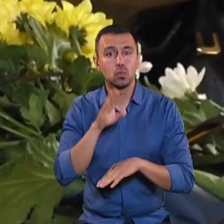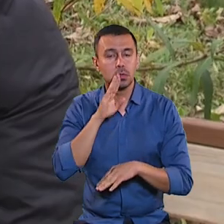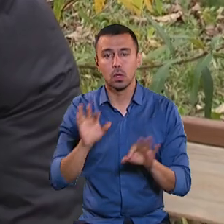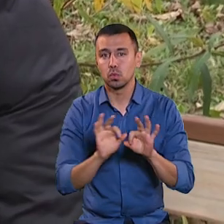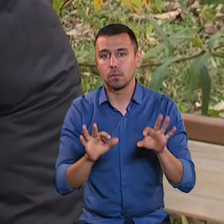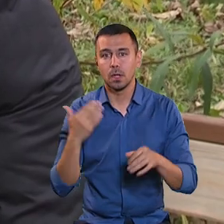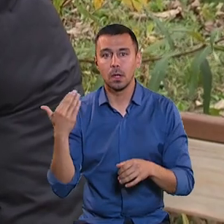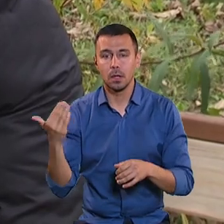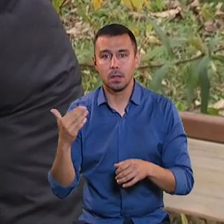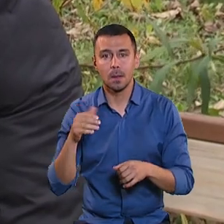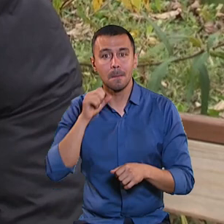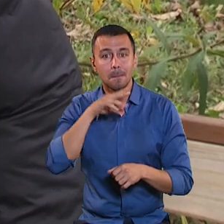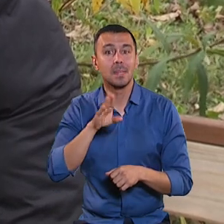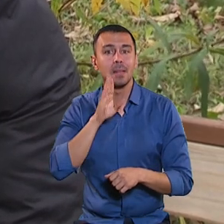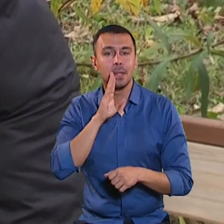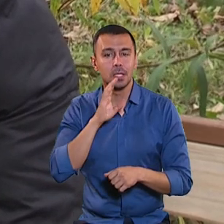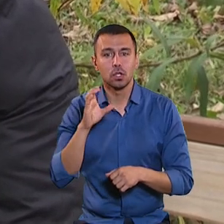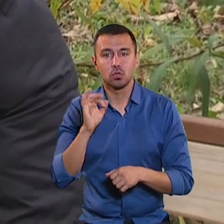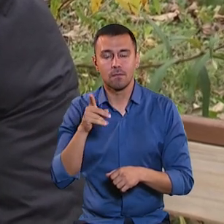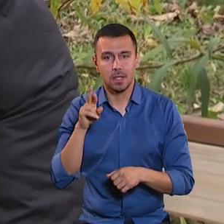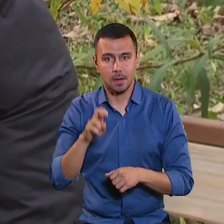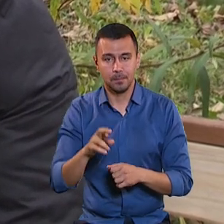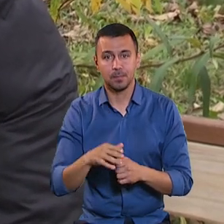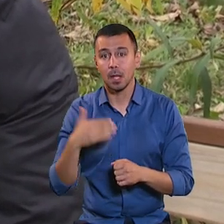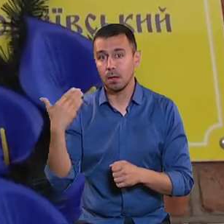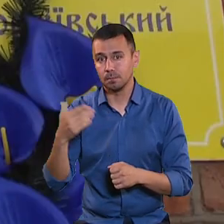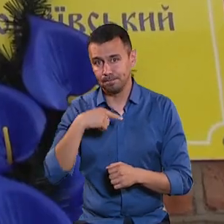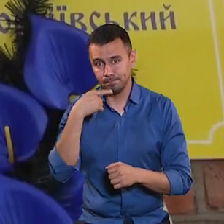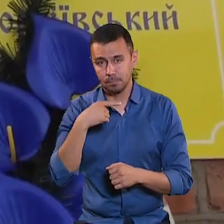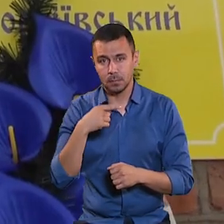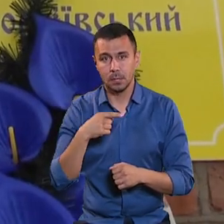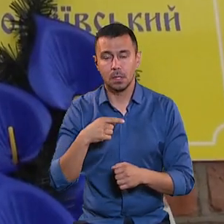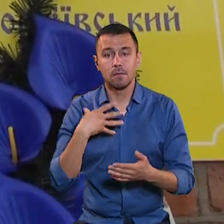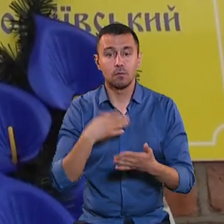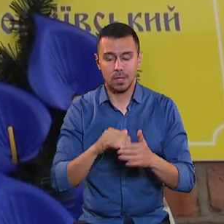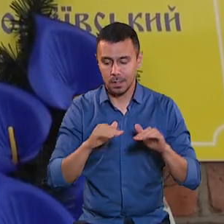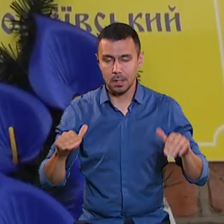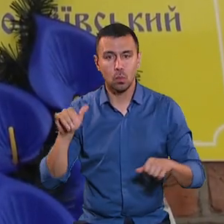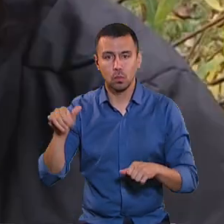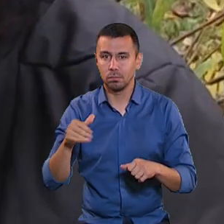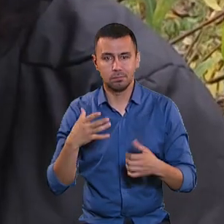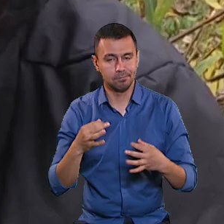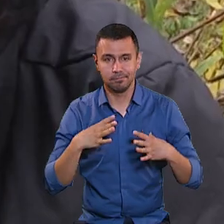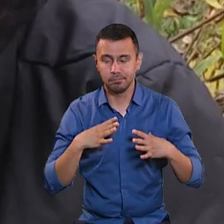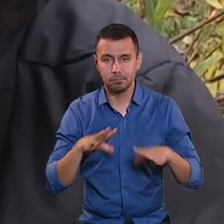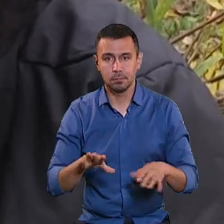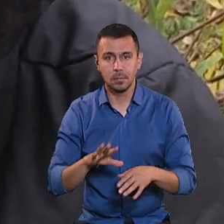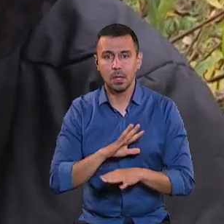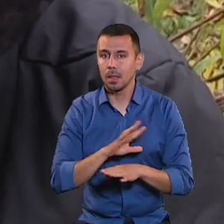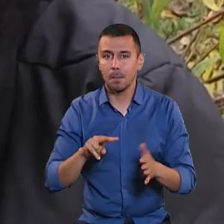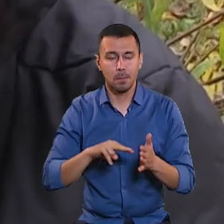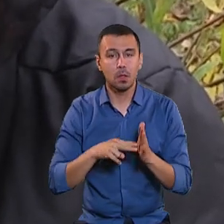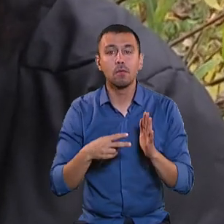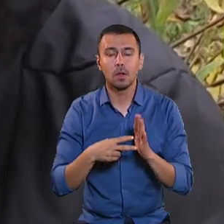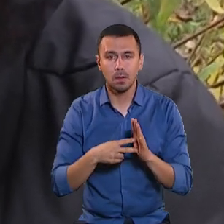розповідає її племінниця Софія язвінська за словами жінки власних дітей Дмитро ще не мав вони планували